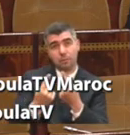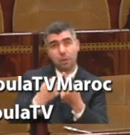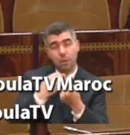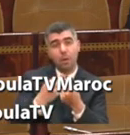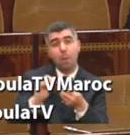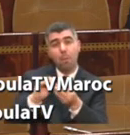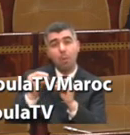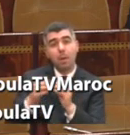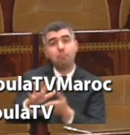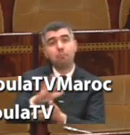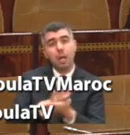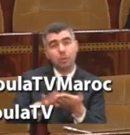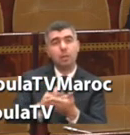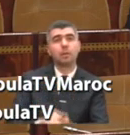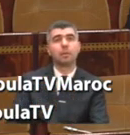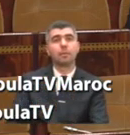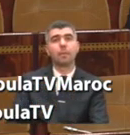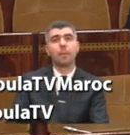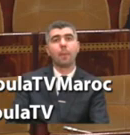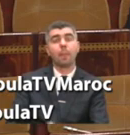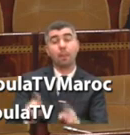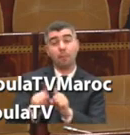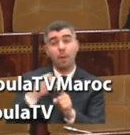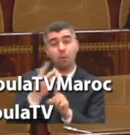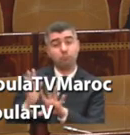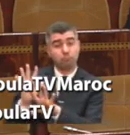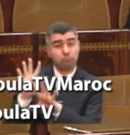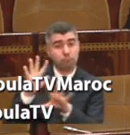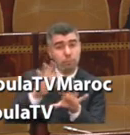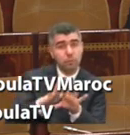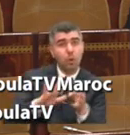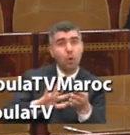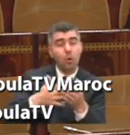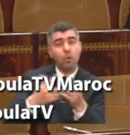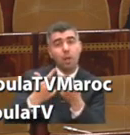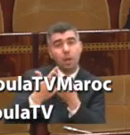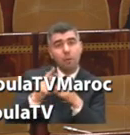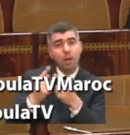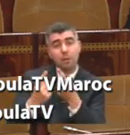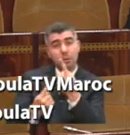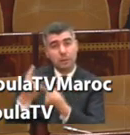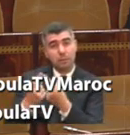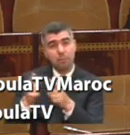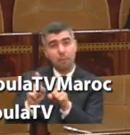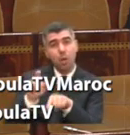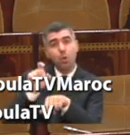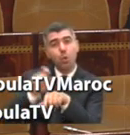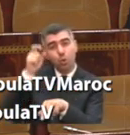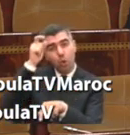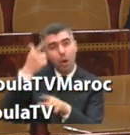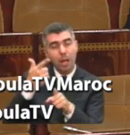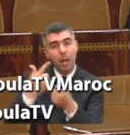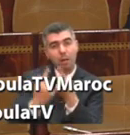راه إشكالية كبيرة بالنسبة للمغرب. راه الإغراق الشامل اللي واقع الآن بالنسبة للصادرة التركية في المغرب